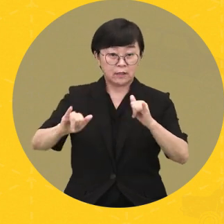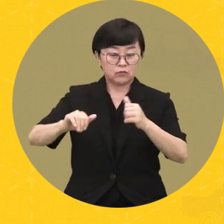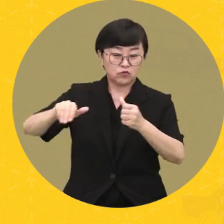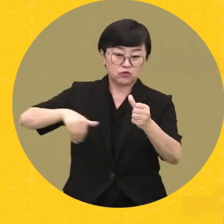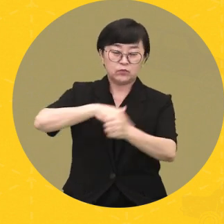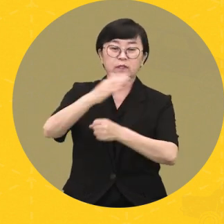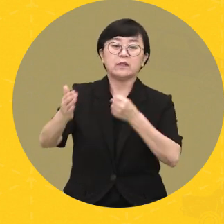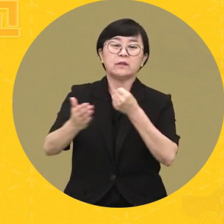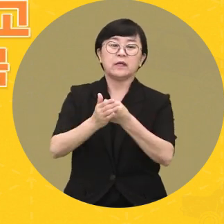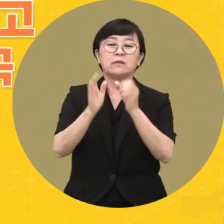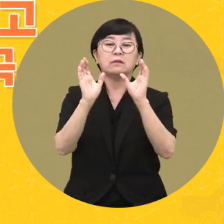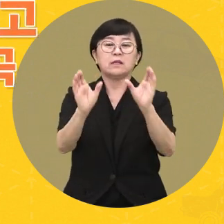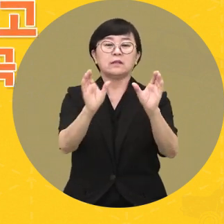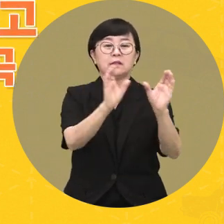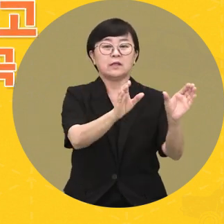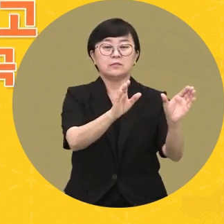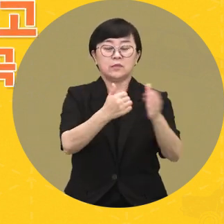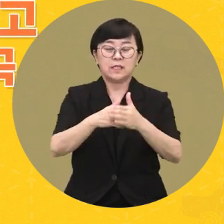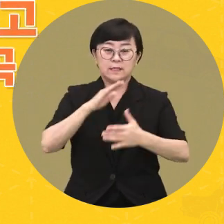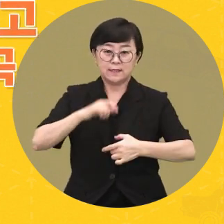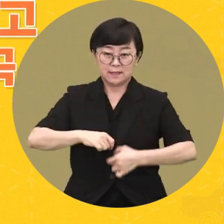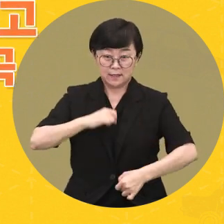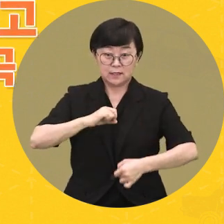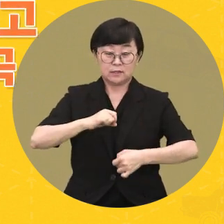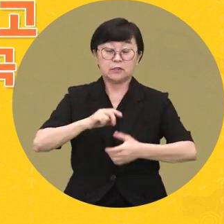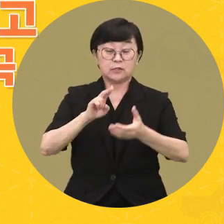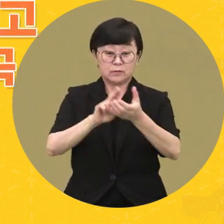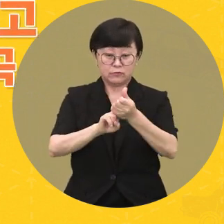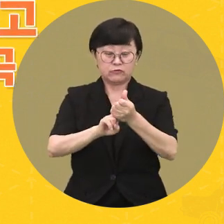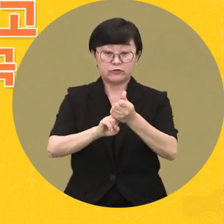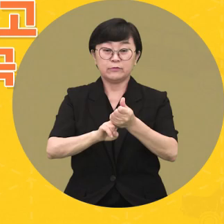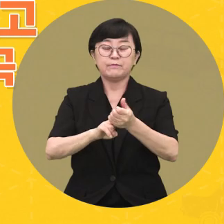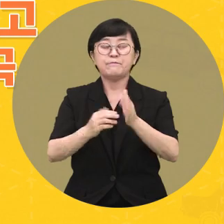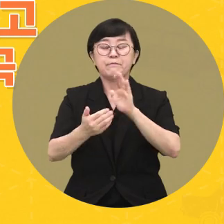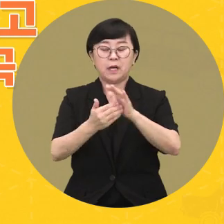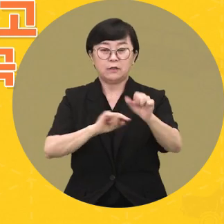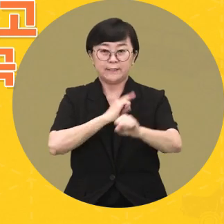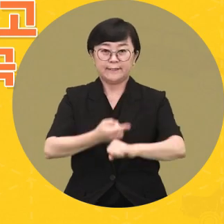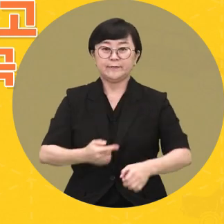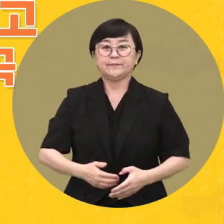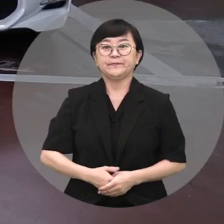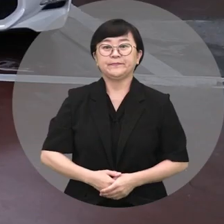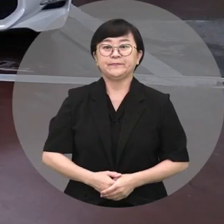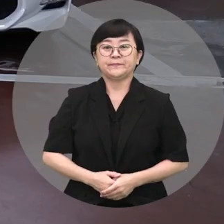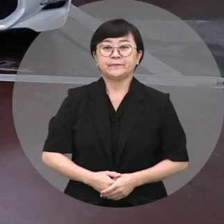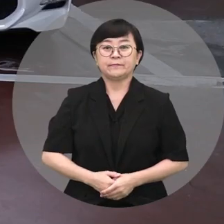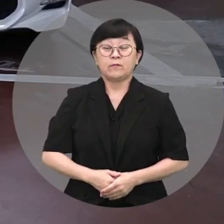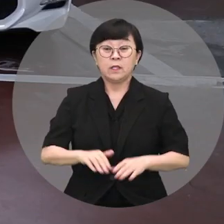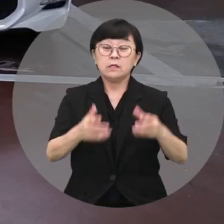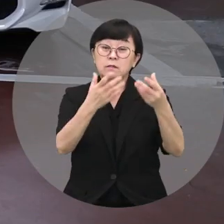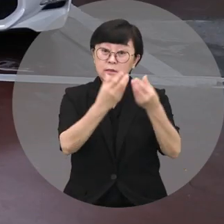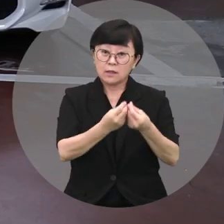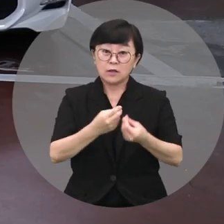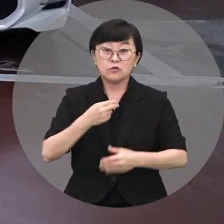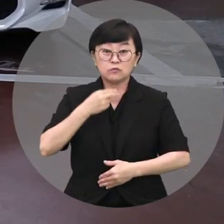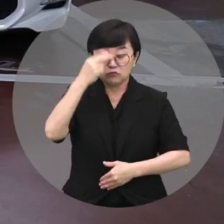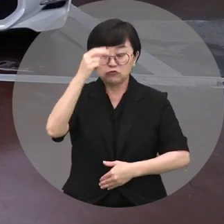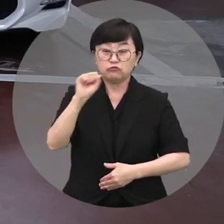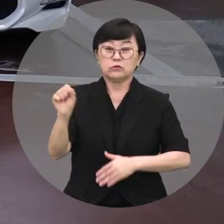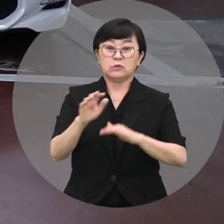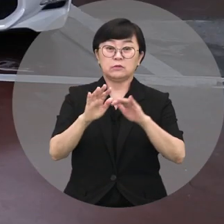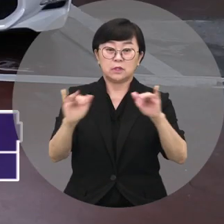주변에 탓을 돌리며 진실을 감추고 현실을 왜곡시키는 방어 기제이죠. 해당 사례에서